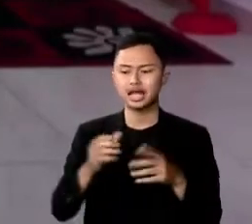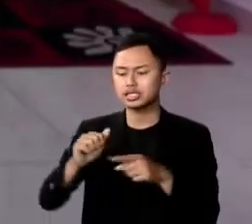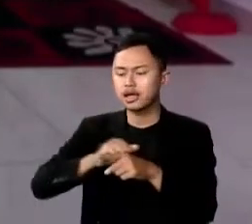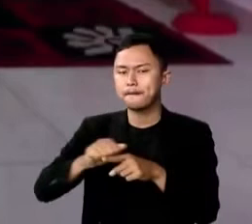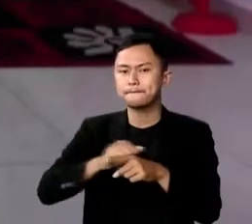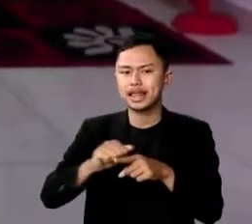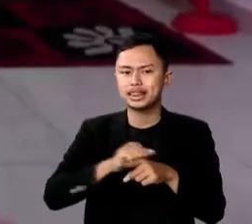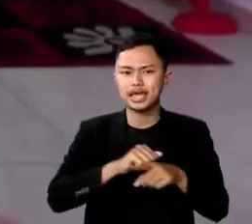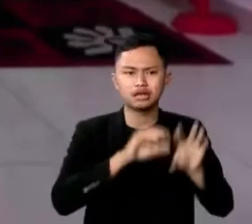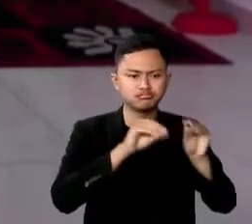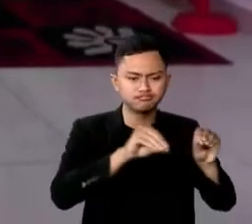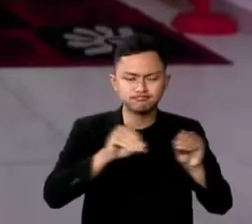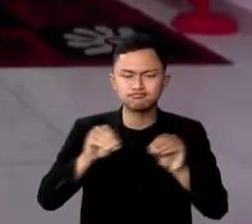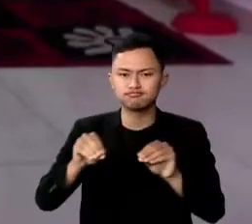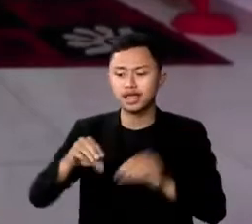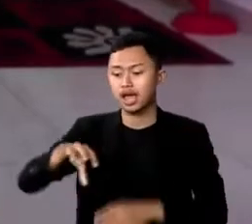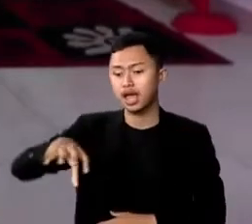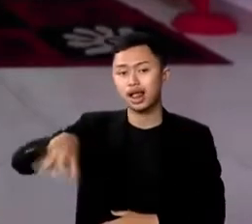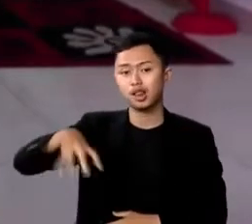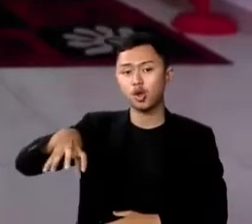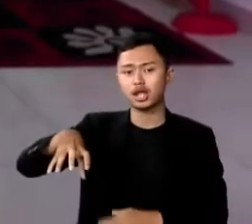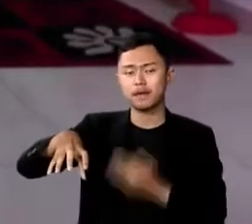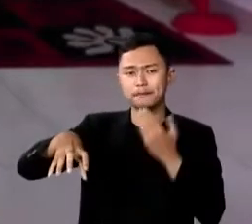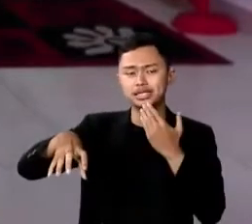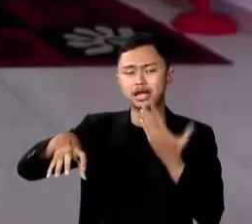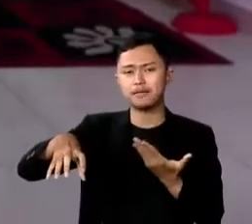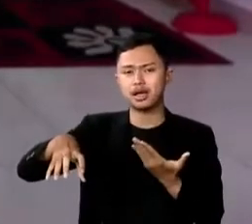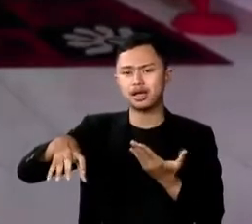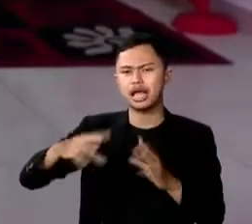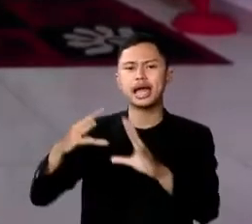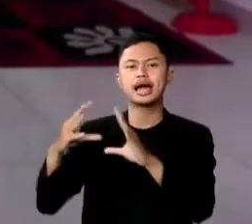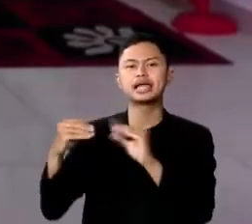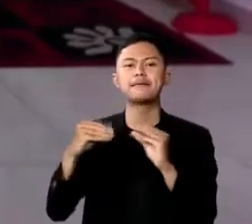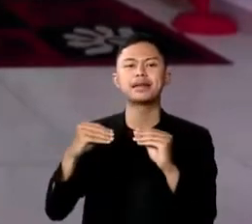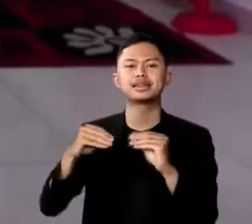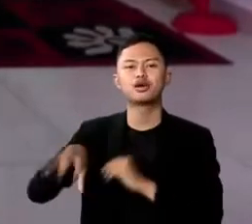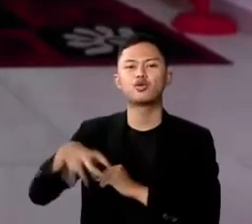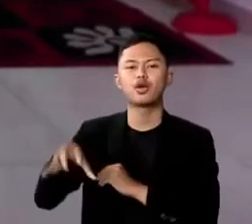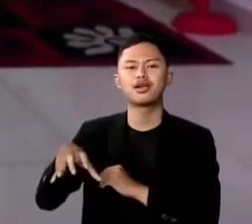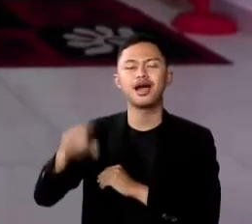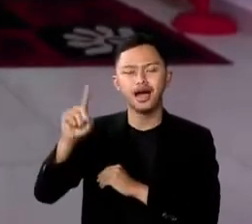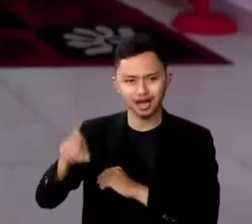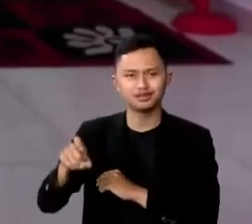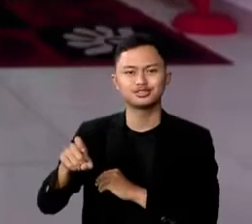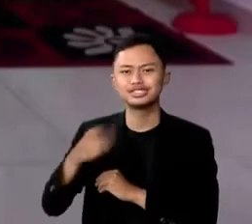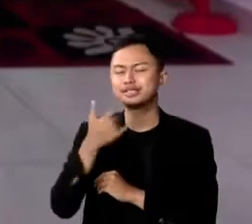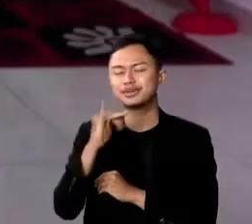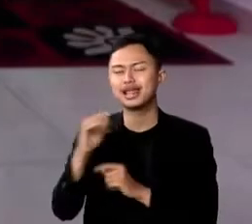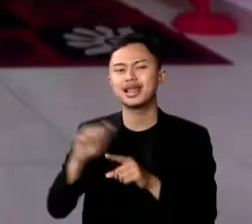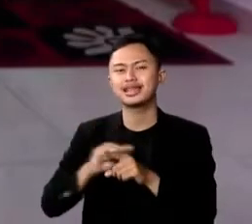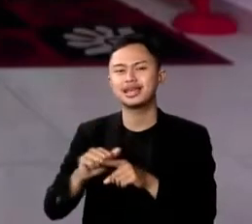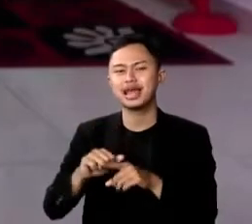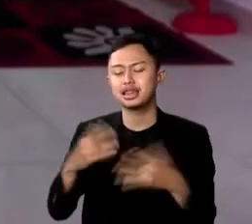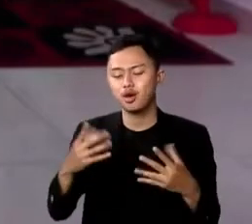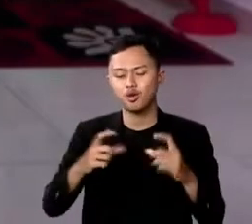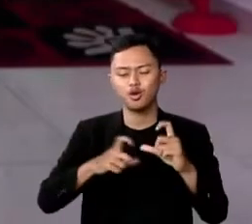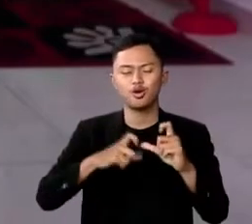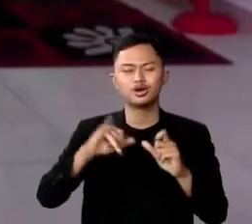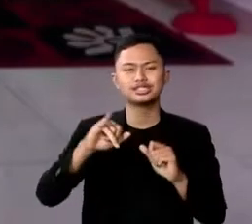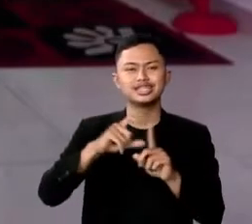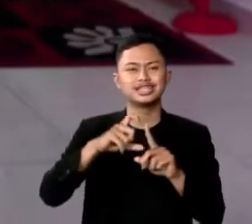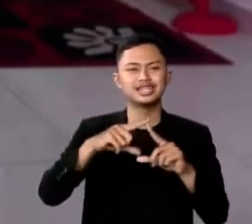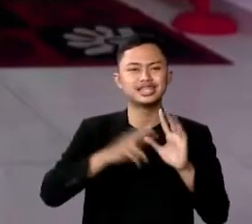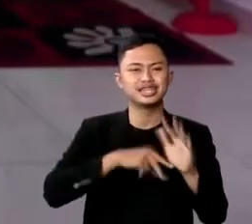jarak jauh keluarga ini membiasakan adanya rapat keluarga ibaratnya Sidang Umum